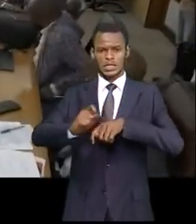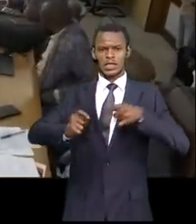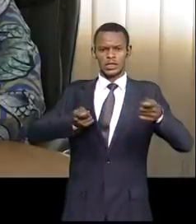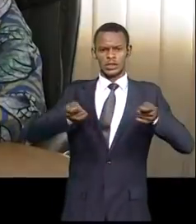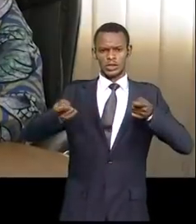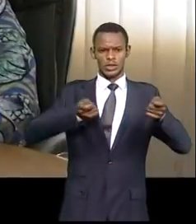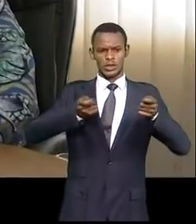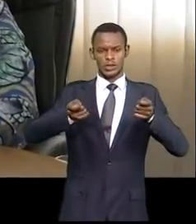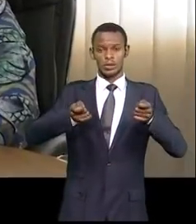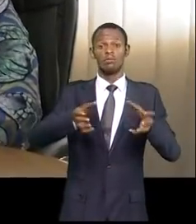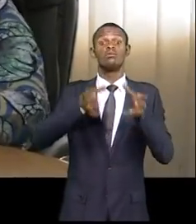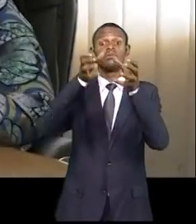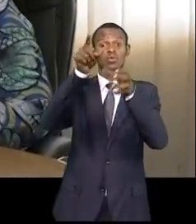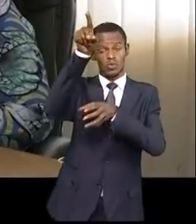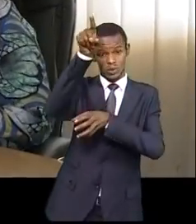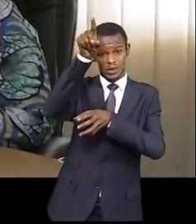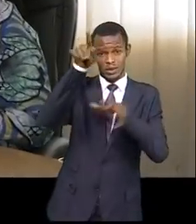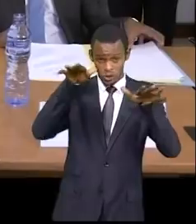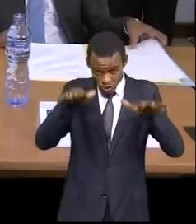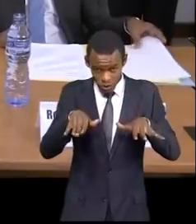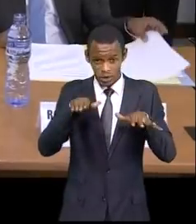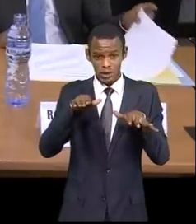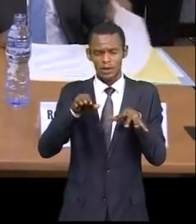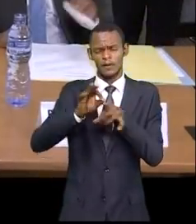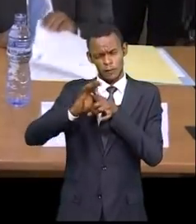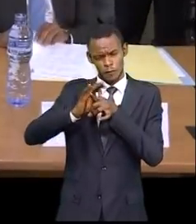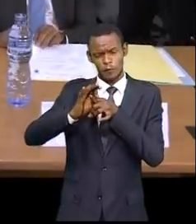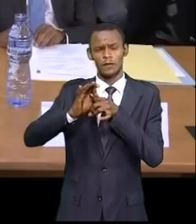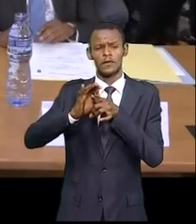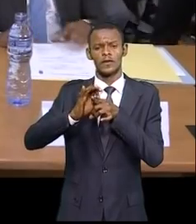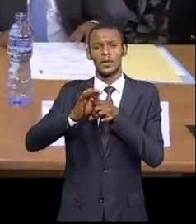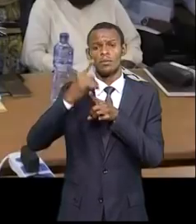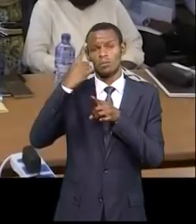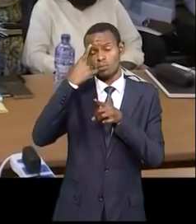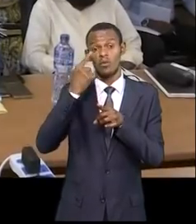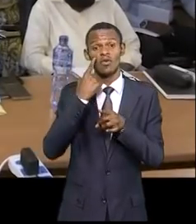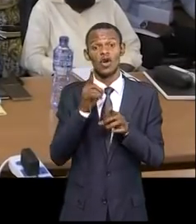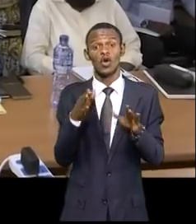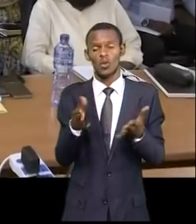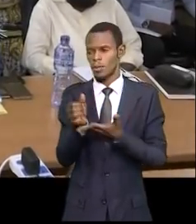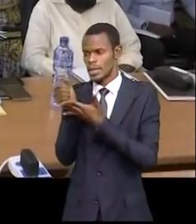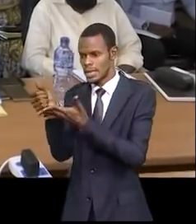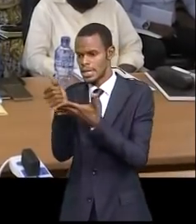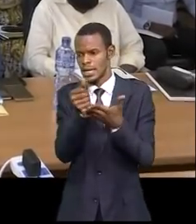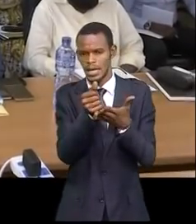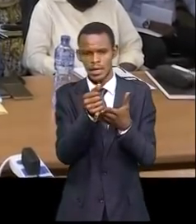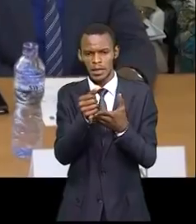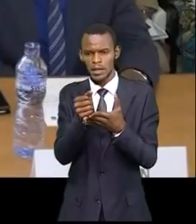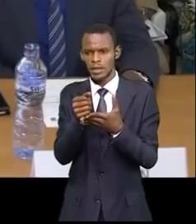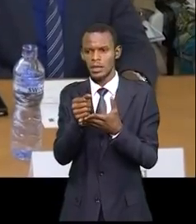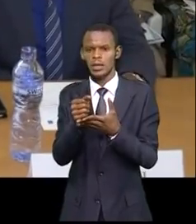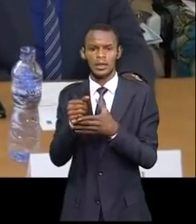pour le renforcement des capacités de la plate forme de gestion de l'aide et des investissements au pga